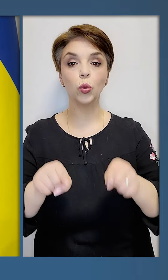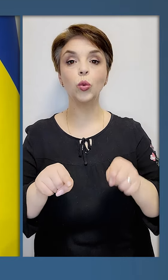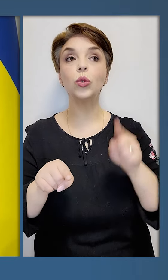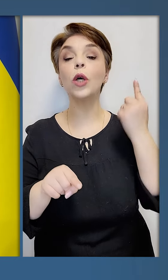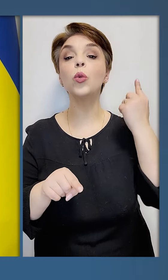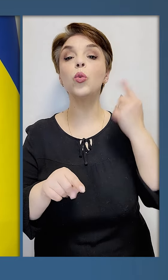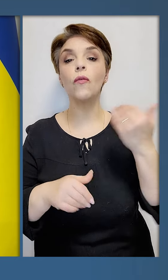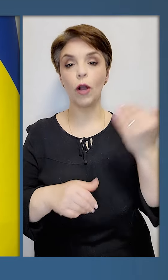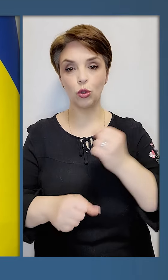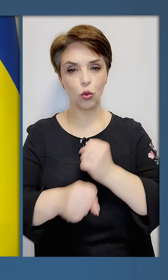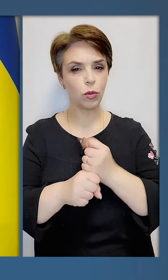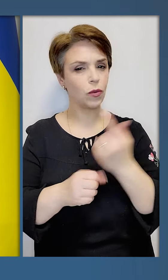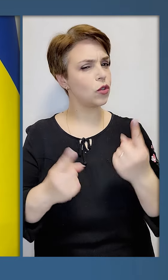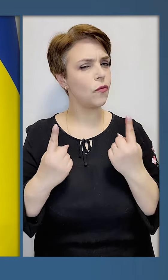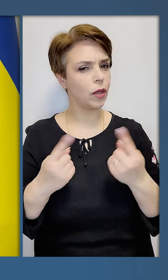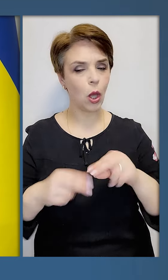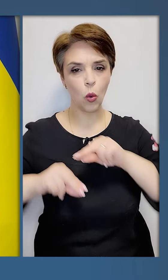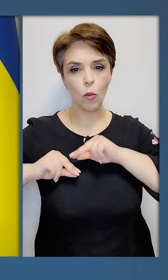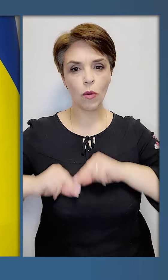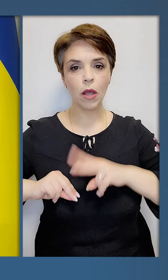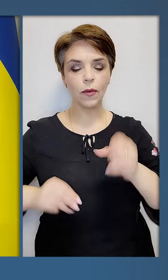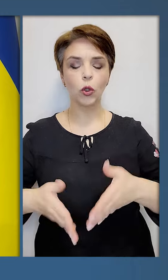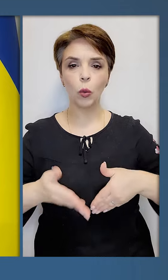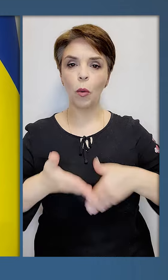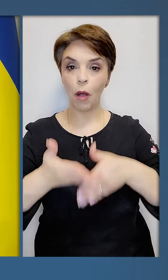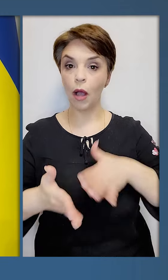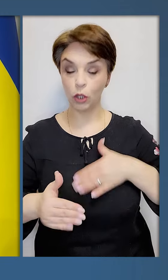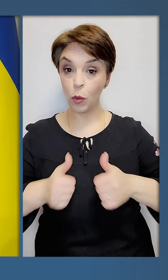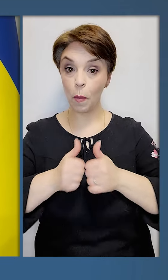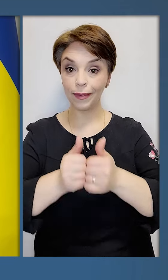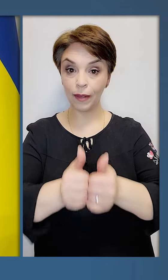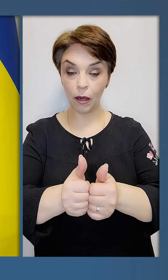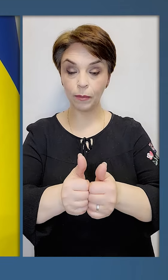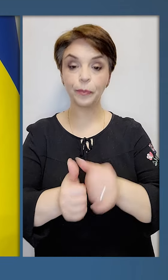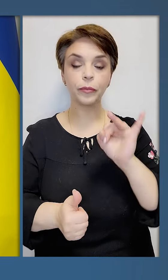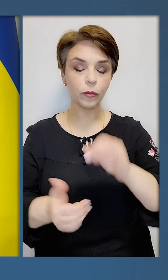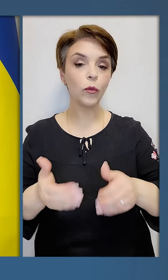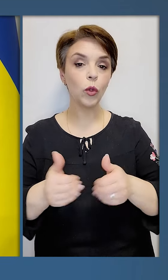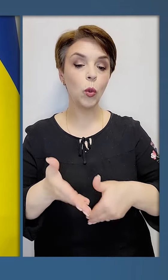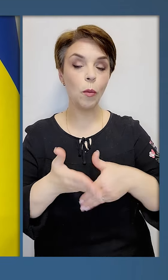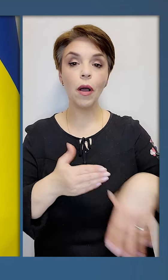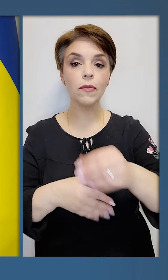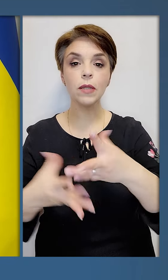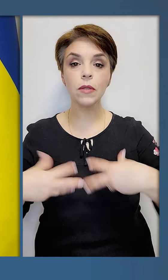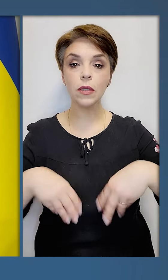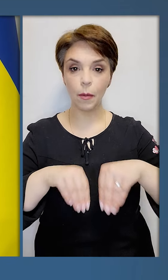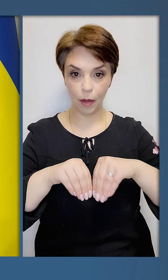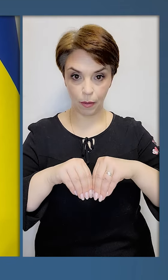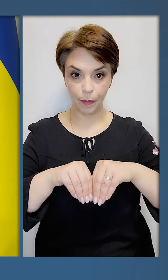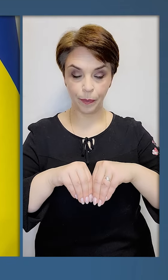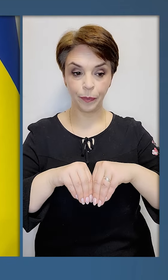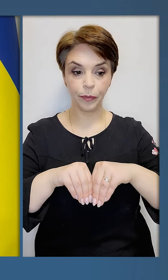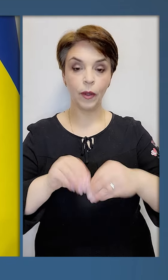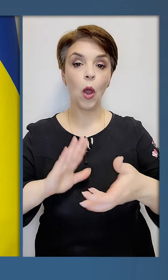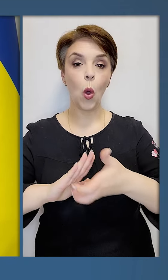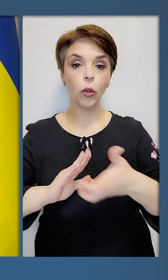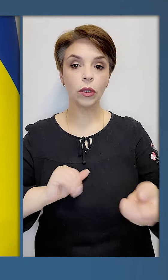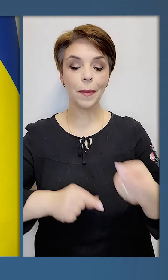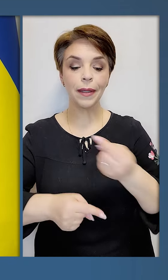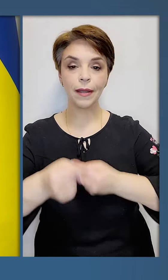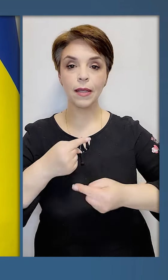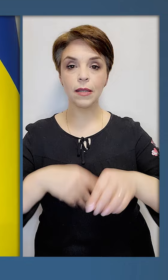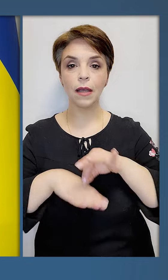вашу роботу, за вашу велику працю, як ви допомагали нашим партнерам і допомагали всім сім'ям